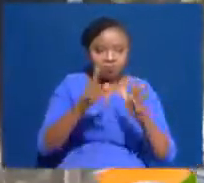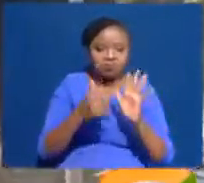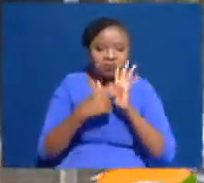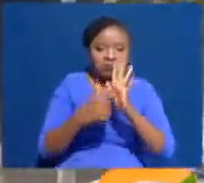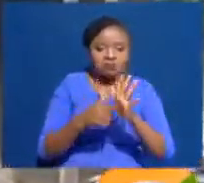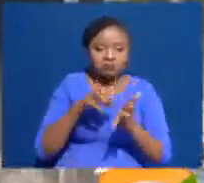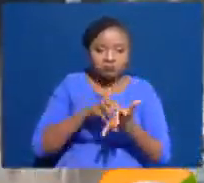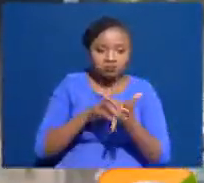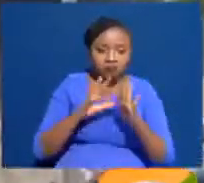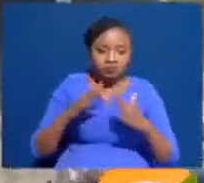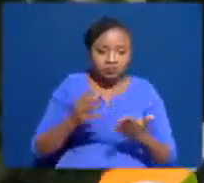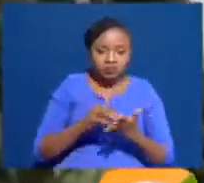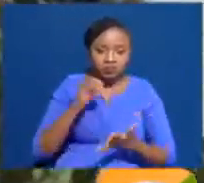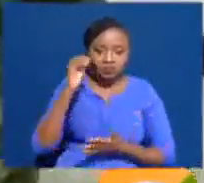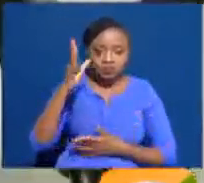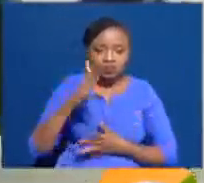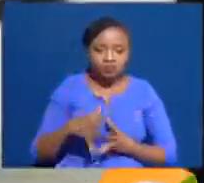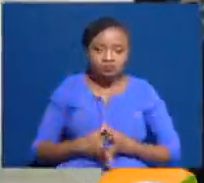living.